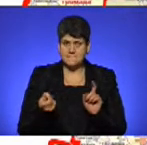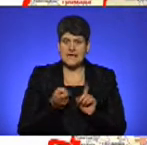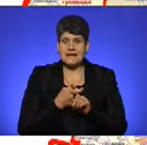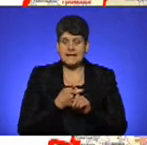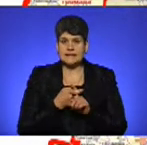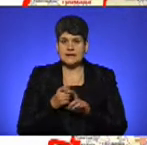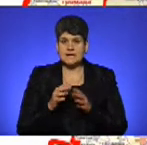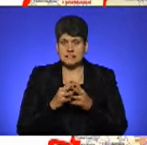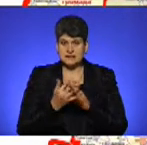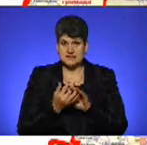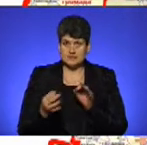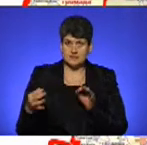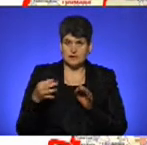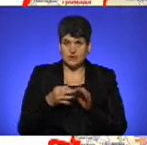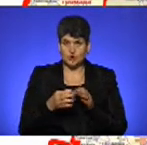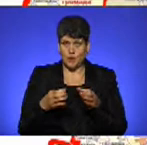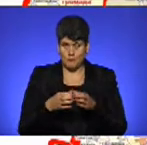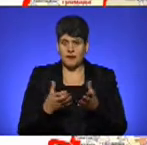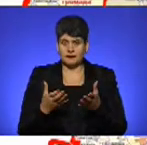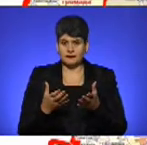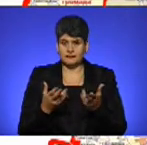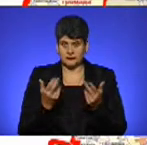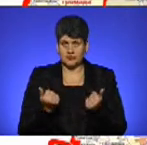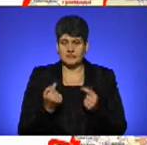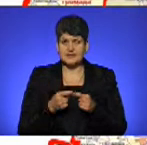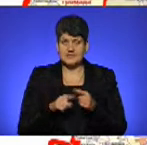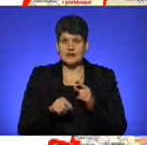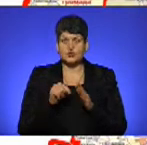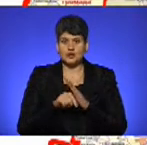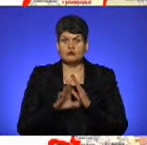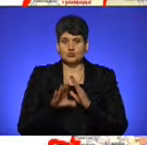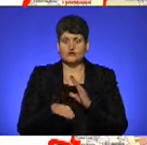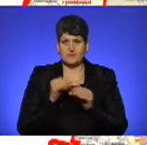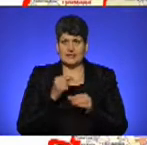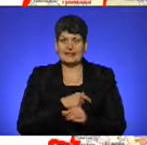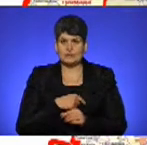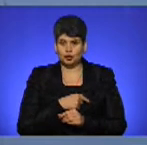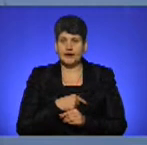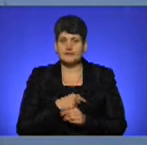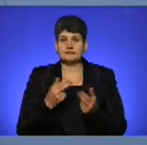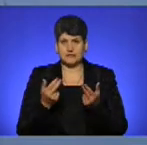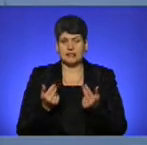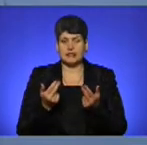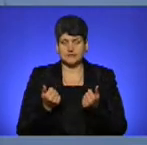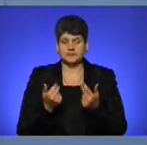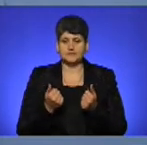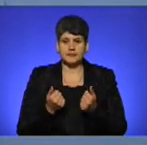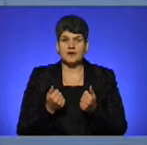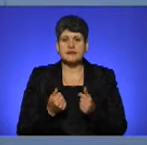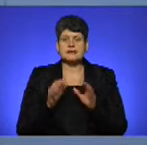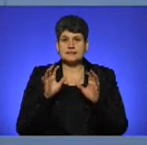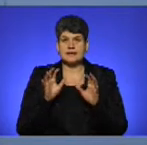певного населеного пункту до громади? До існуючої громади, тобто так. Тобто це означає, що будуть обирати депутатів? Так, значить,